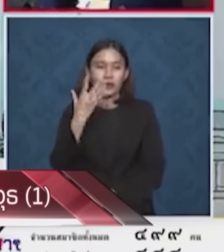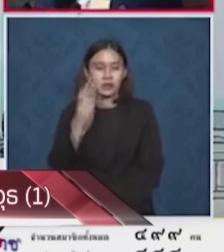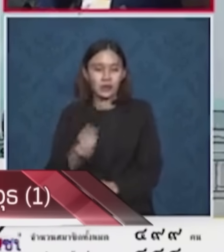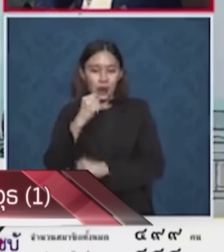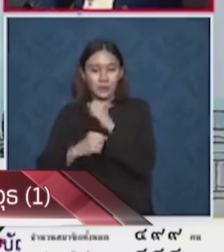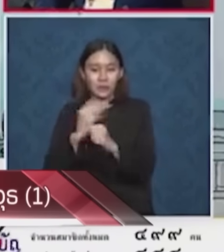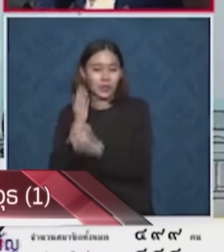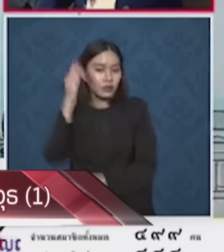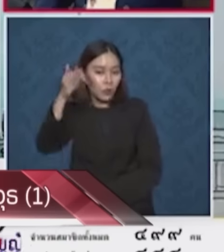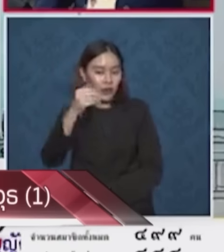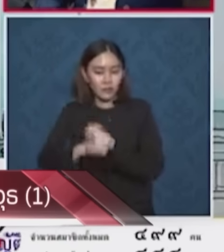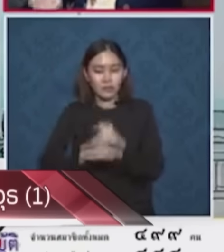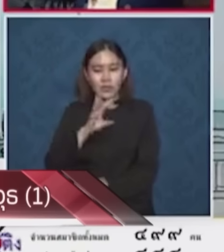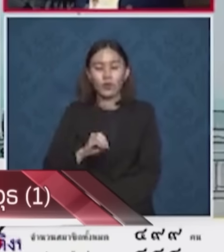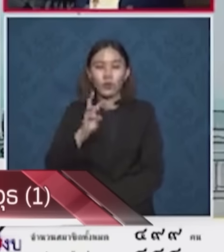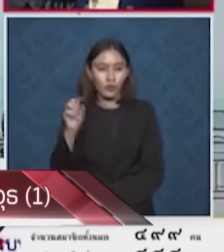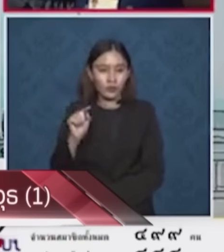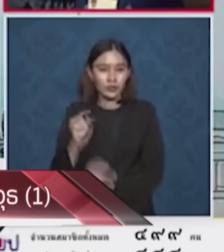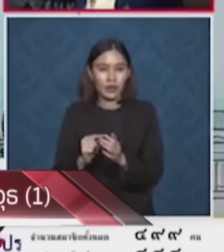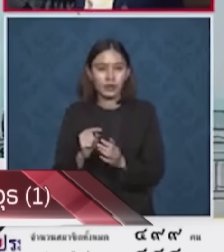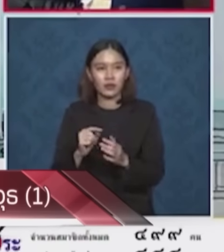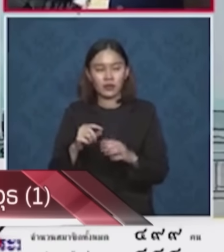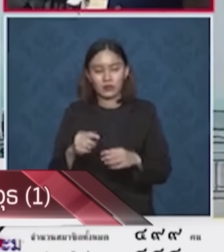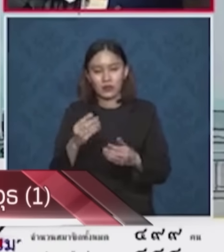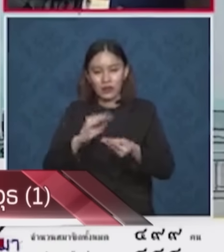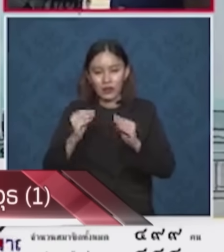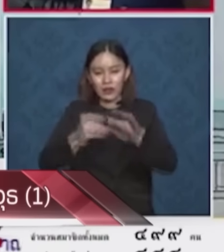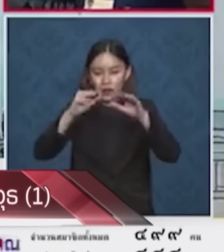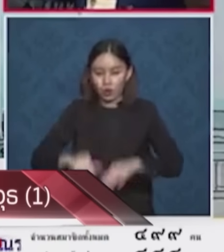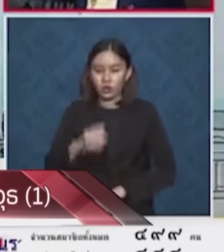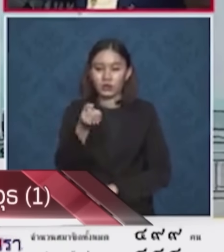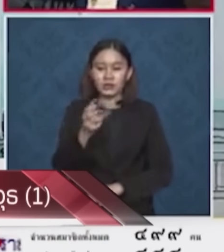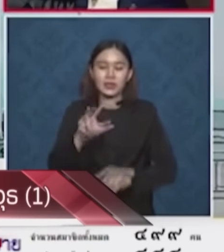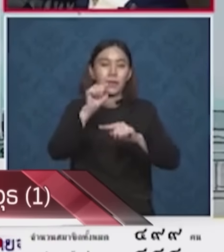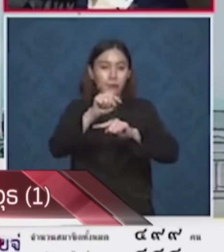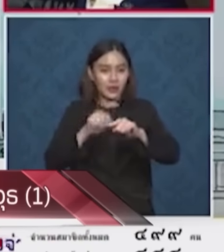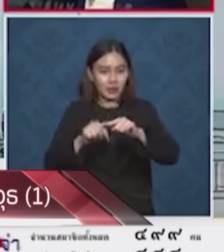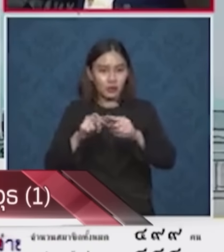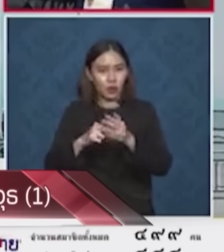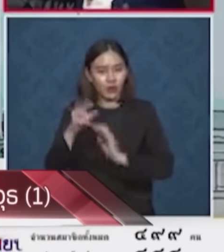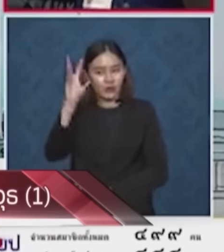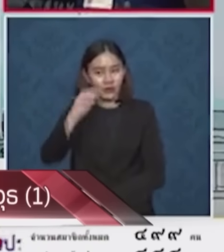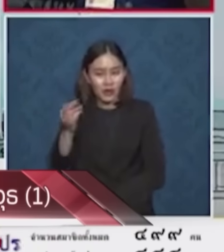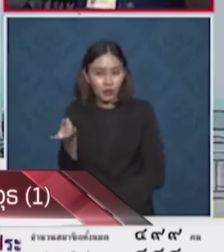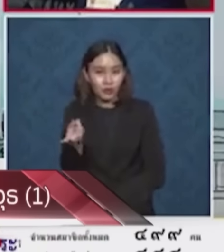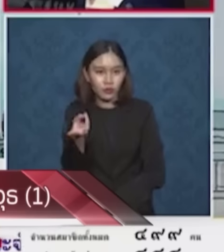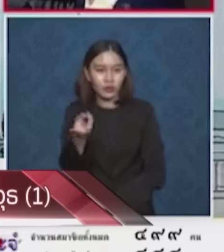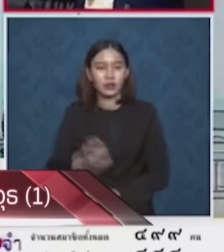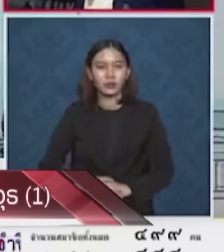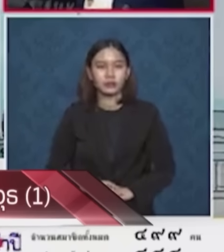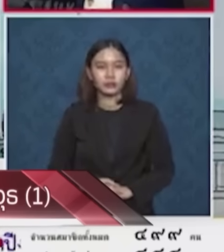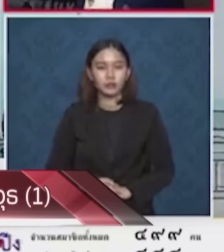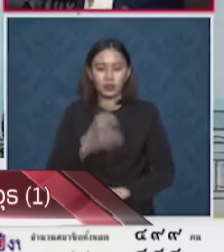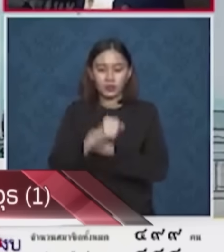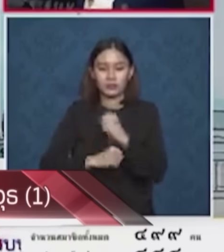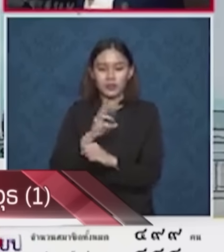งวดงานแต่ในปี 66นะครับเริ่มสัดส่วนนี้เริ่มลดลงมาเป็น 13%ซึ่งก็ถือว่าเริ่มดาวน้อยแล้วนะแล้วพอ